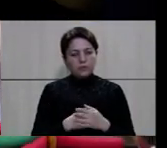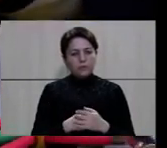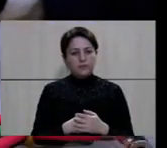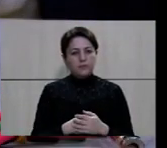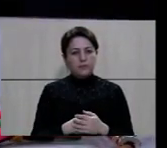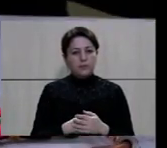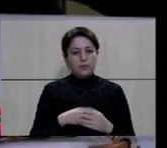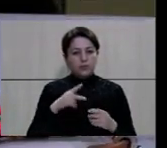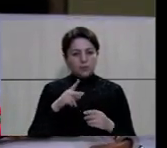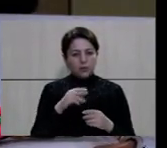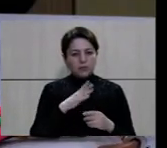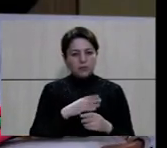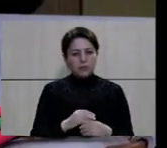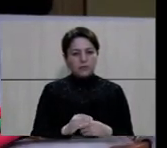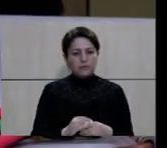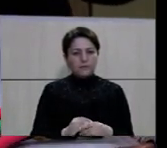Mana kesib oldik.